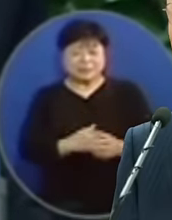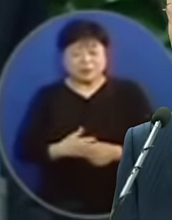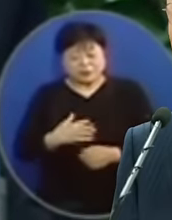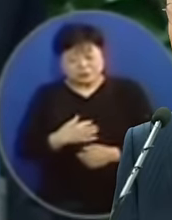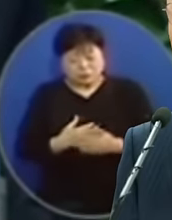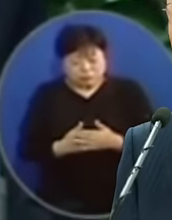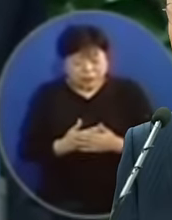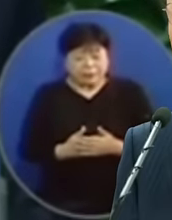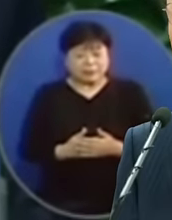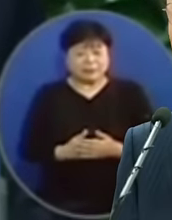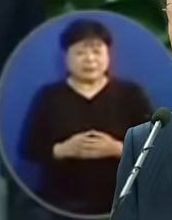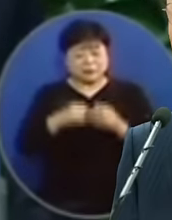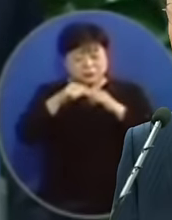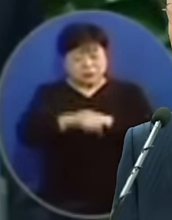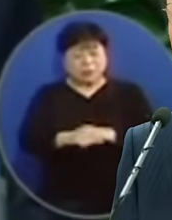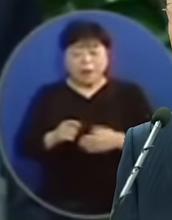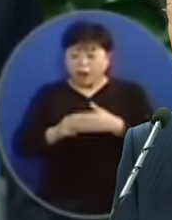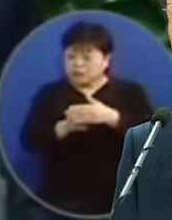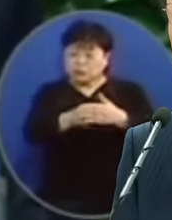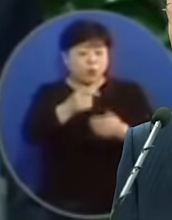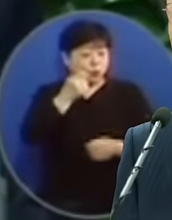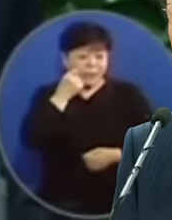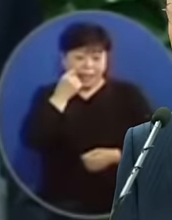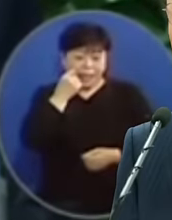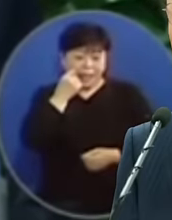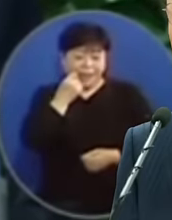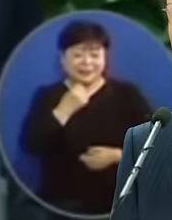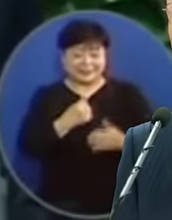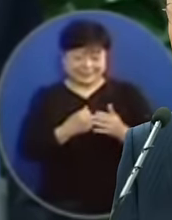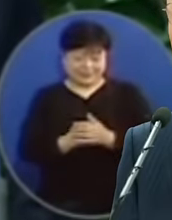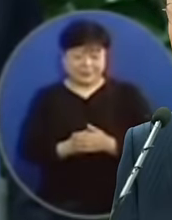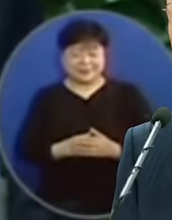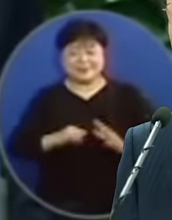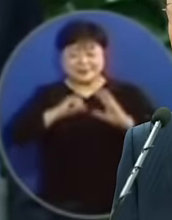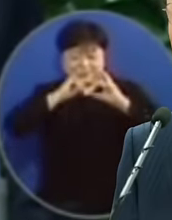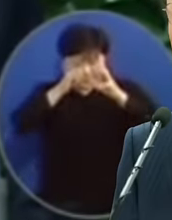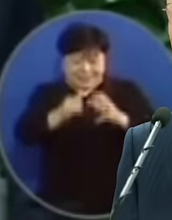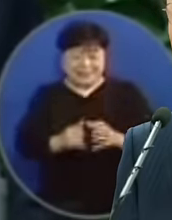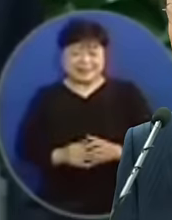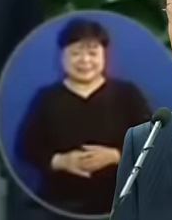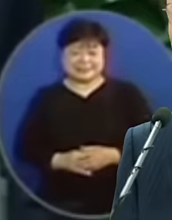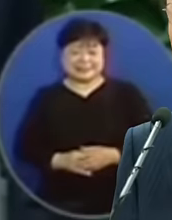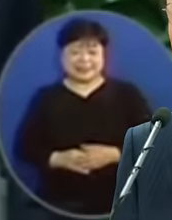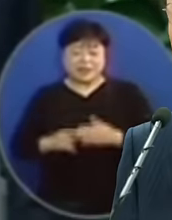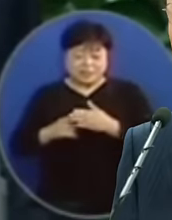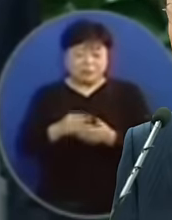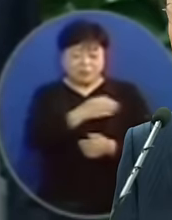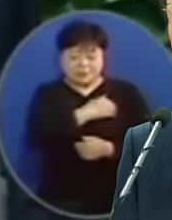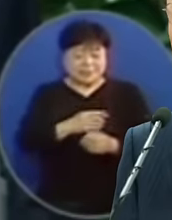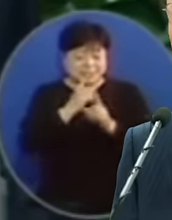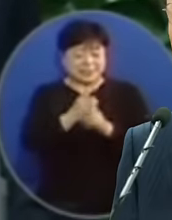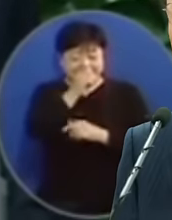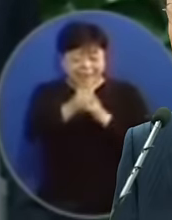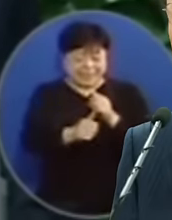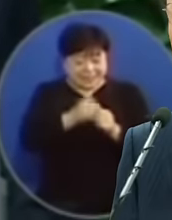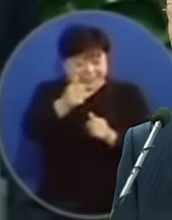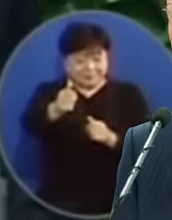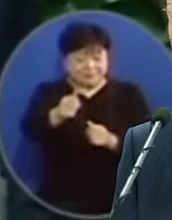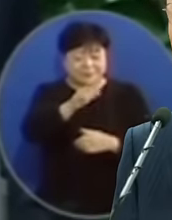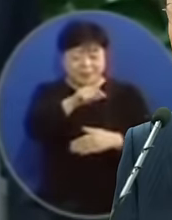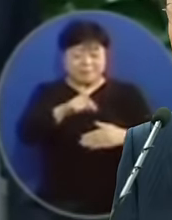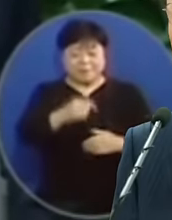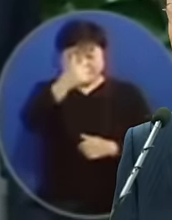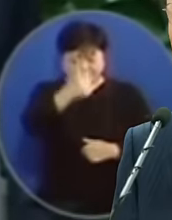근심, 불안, 초조, 절망을 극복할 수 없으니까 이 모든 세상을 극복하고 능히 이기는 하나님을 내 마음의